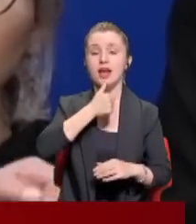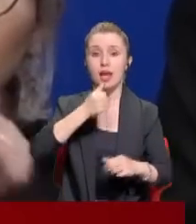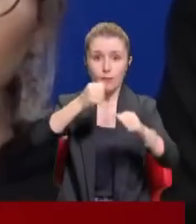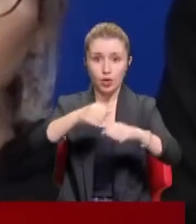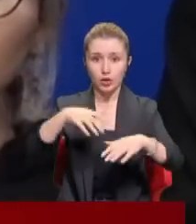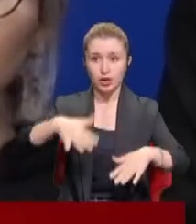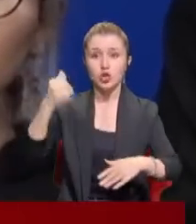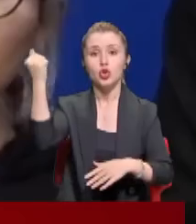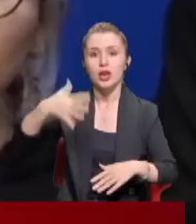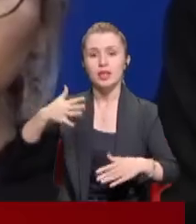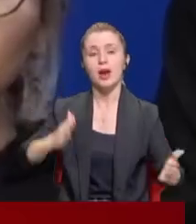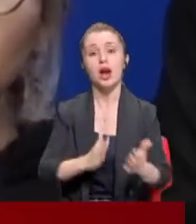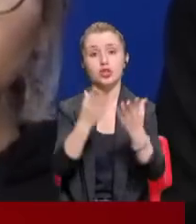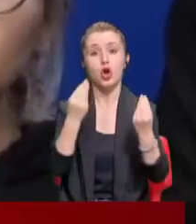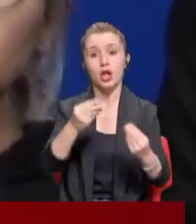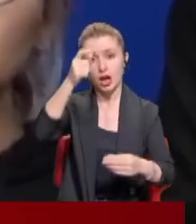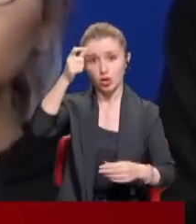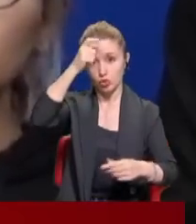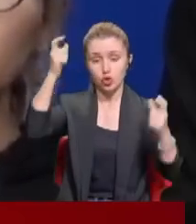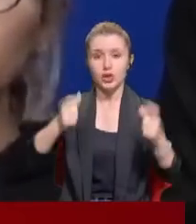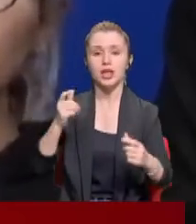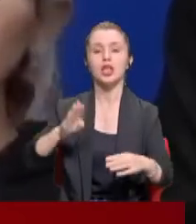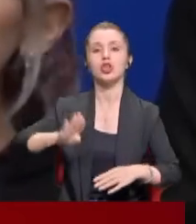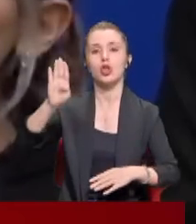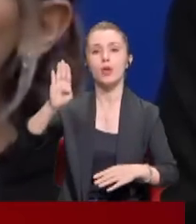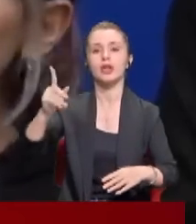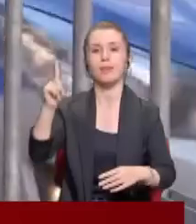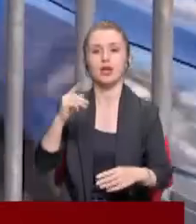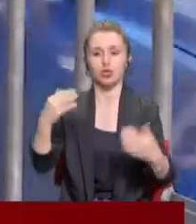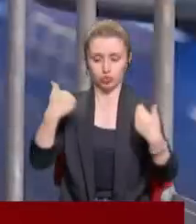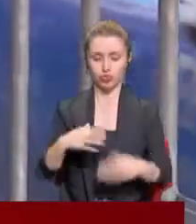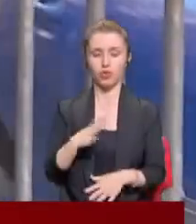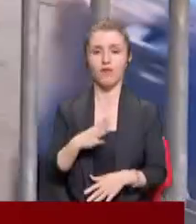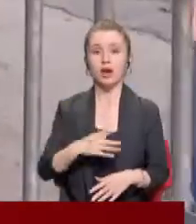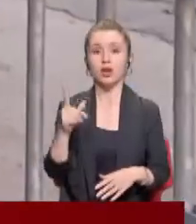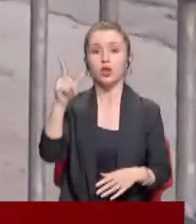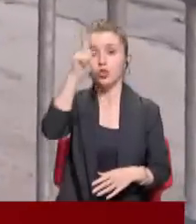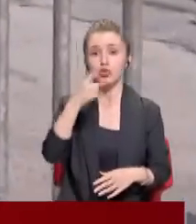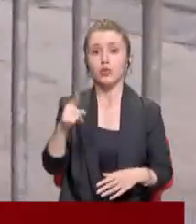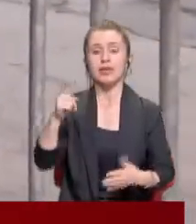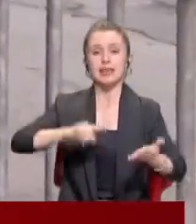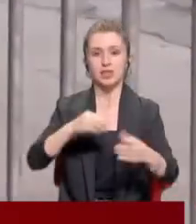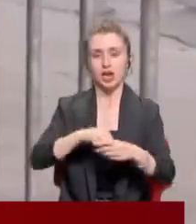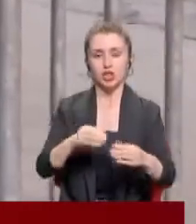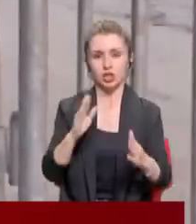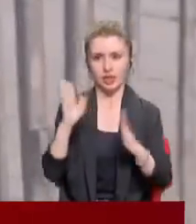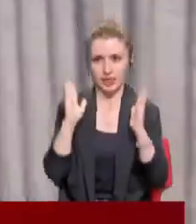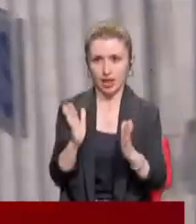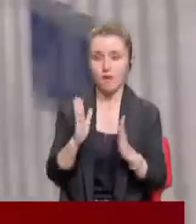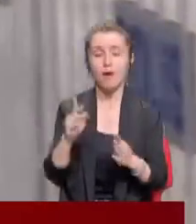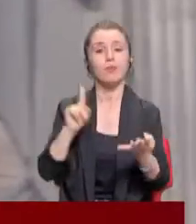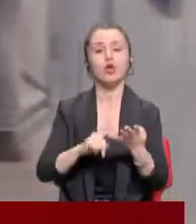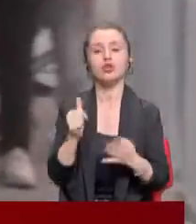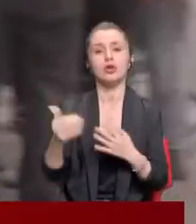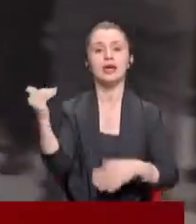adaylı dayatmaya karşı Türkiye'de demokratik bir duruştur. Gerekli 100 bin imza için süreç devam ediyor ancak 4.